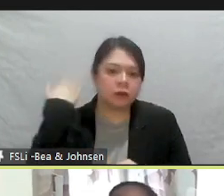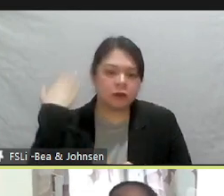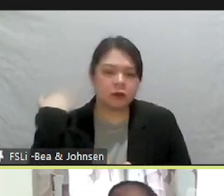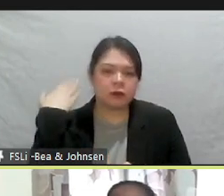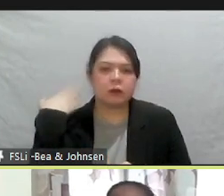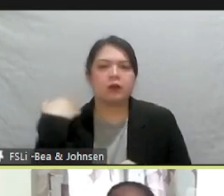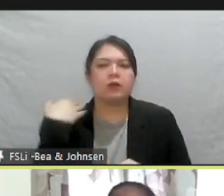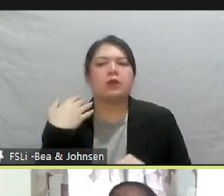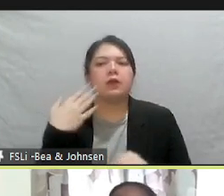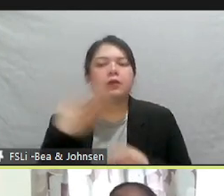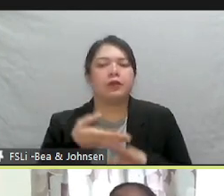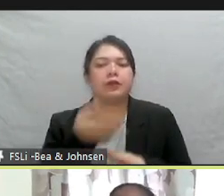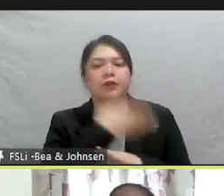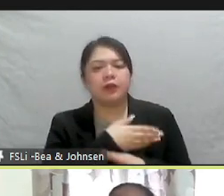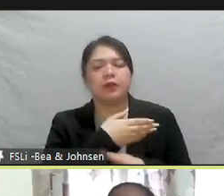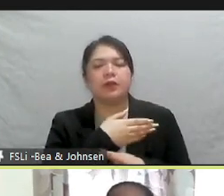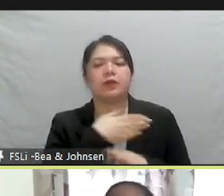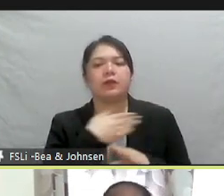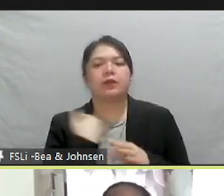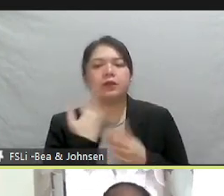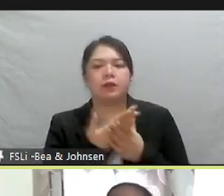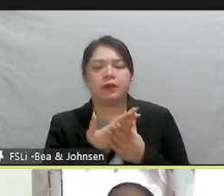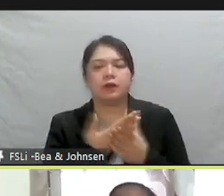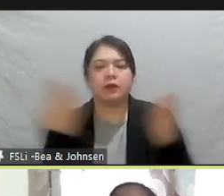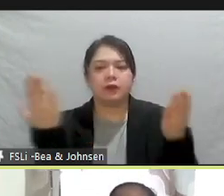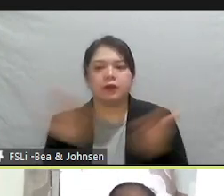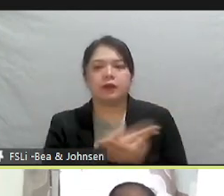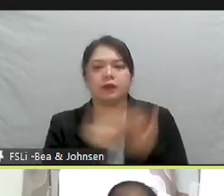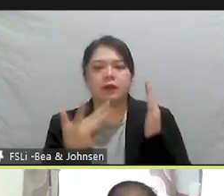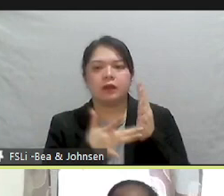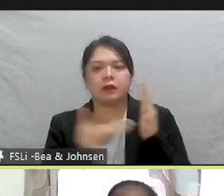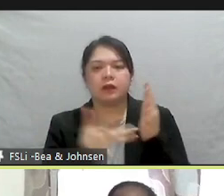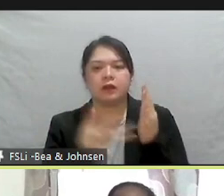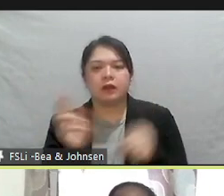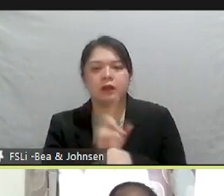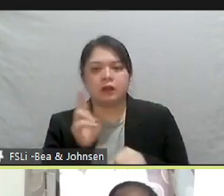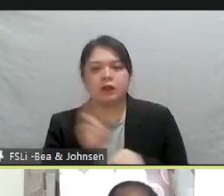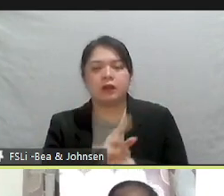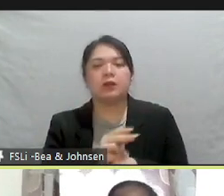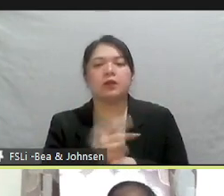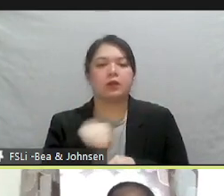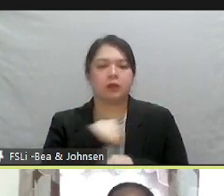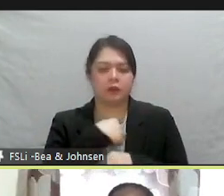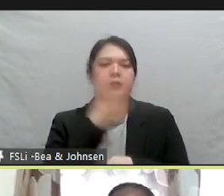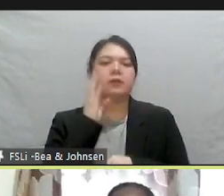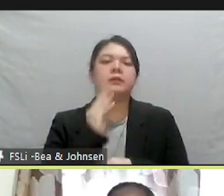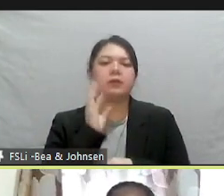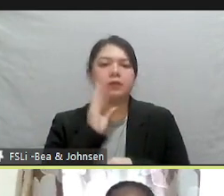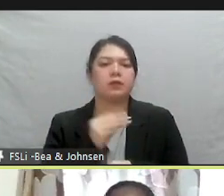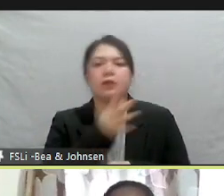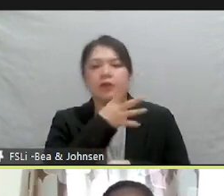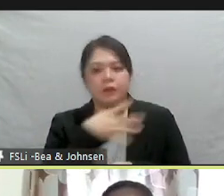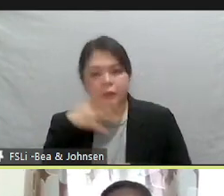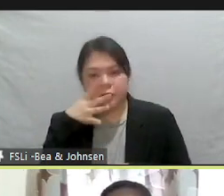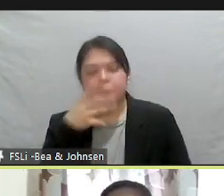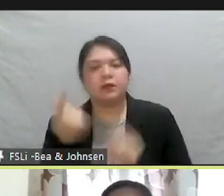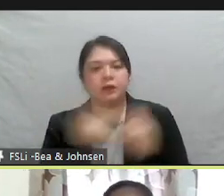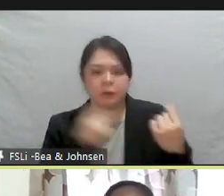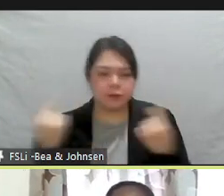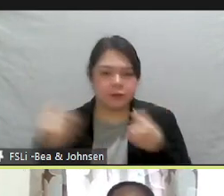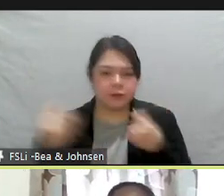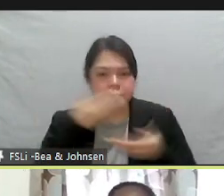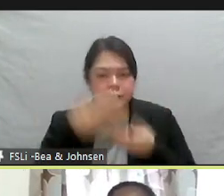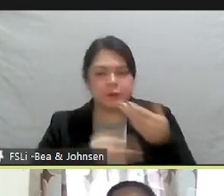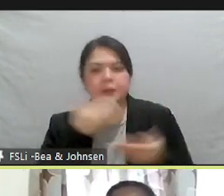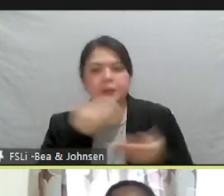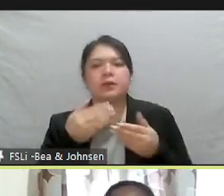bago pa dumating itong mga makabagong teknolohiya, mayroon na kaming mga pagsasaka at mayroon na mga kaming mga